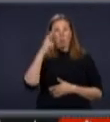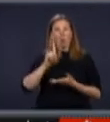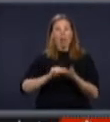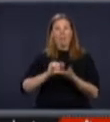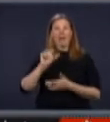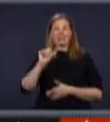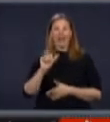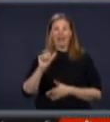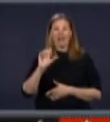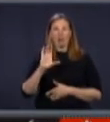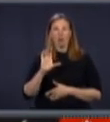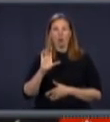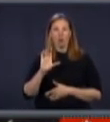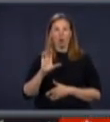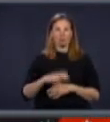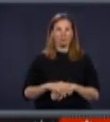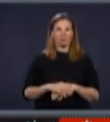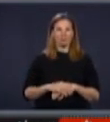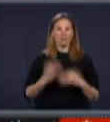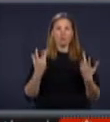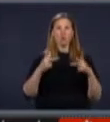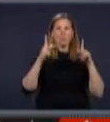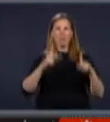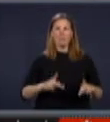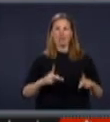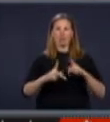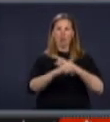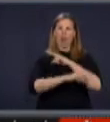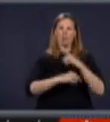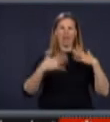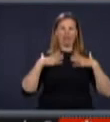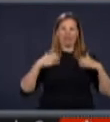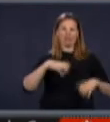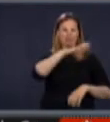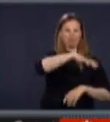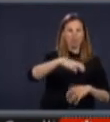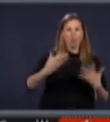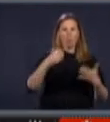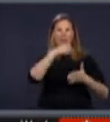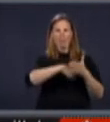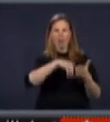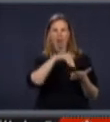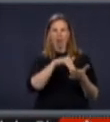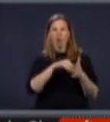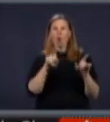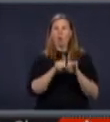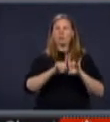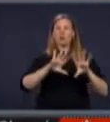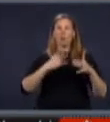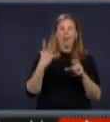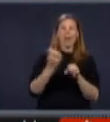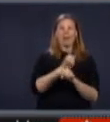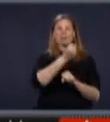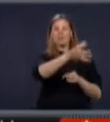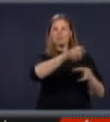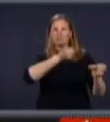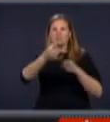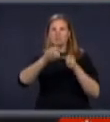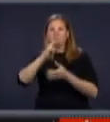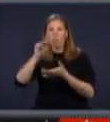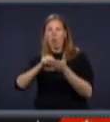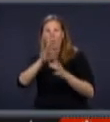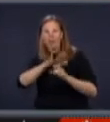du personnel de santé, combien de personnes manquent encore dans le réseau et combien avez-vous réussi à recruter dans la grande région de Montréal avec les nouvelles primes